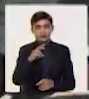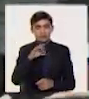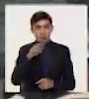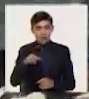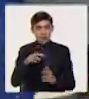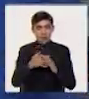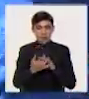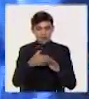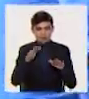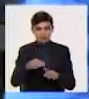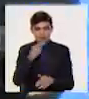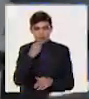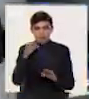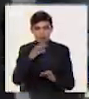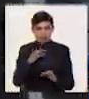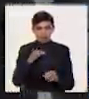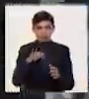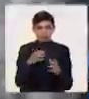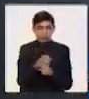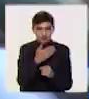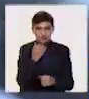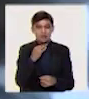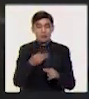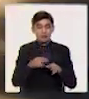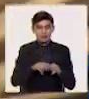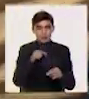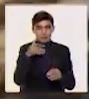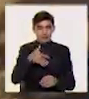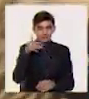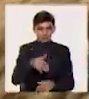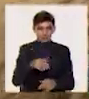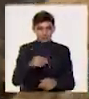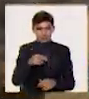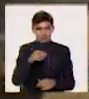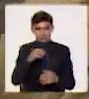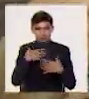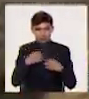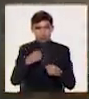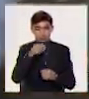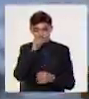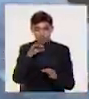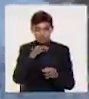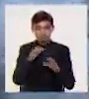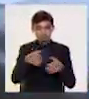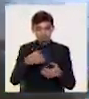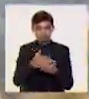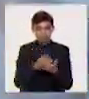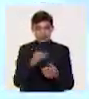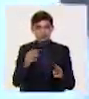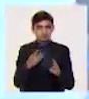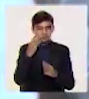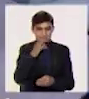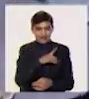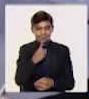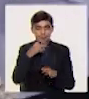мен Якір ауылында тұмаудан құс өлімі азаймай тұр. Сол себепті ол жерлердегі 5 мыңнан артық сау құсты да тұрғындардан тәркілеп өртеп жібермек, өйткені бір